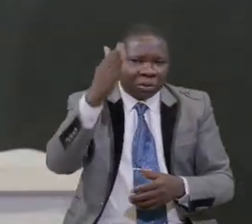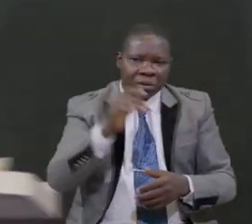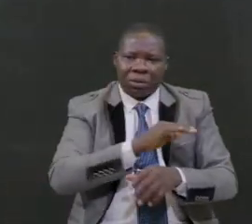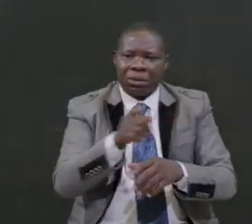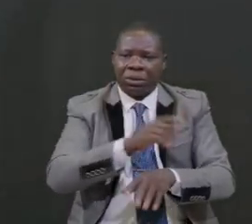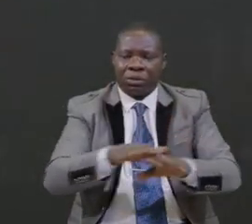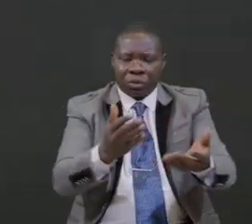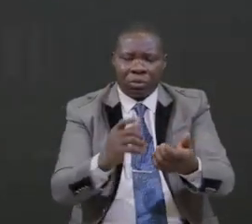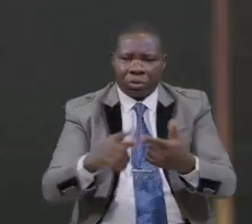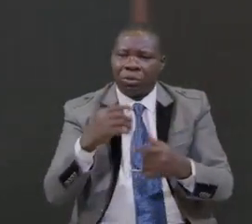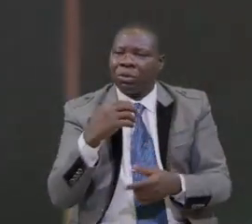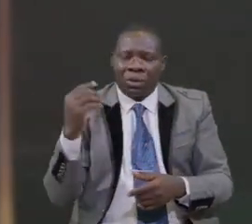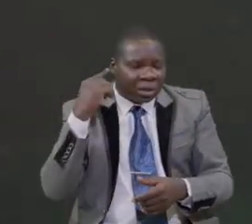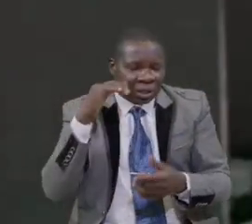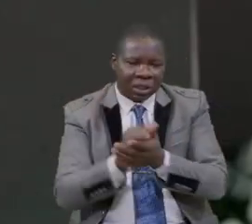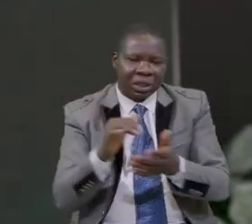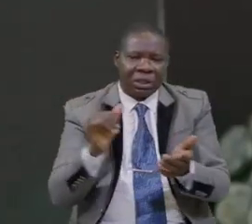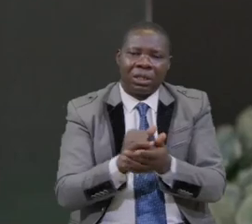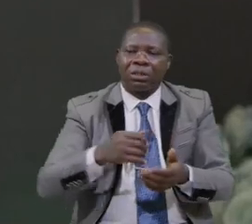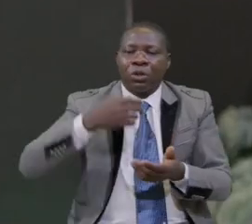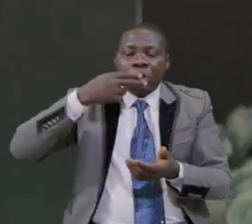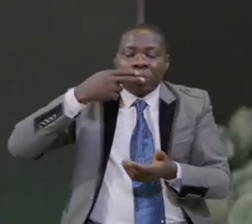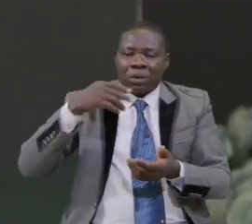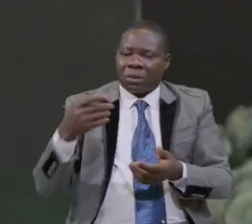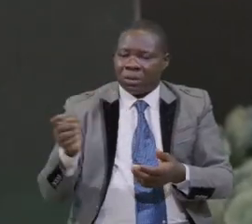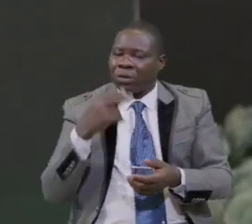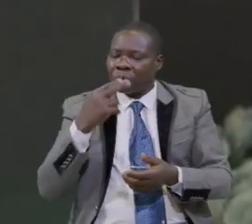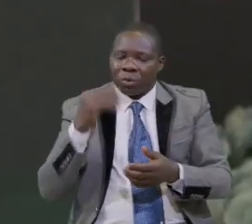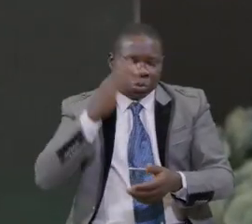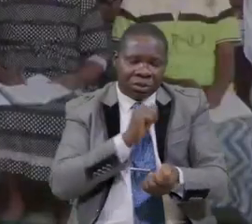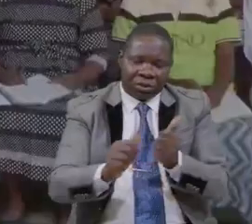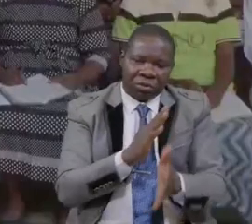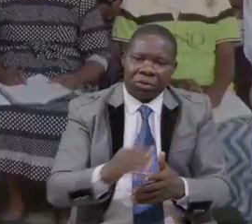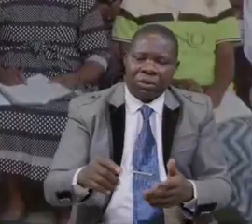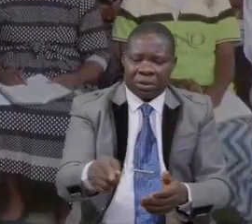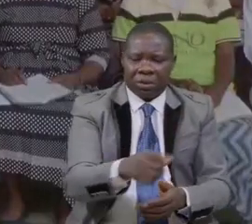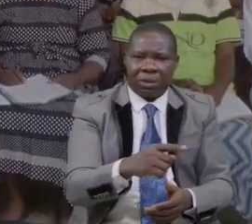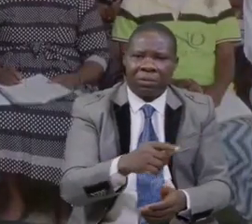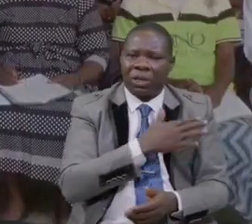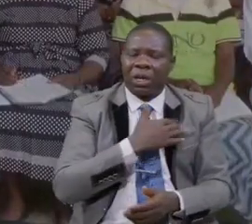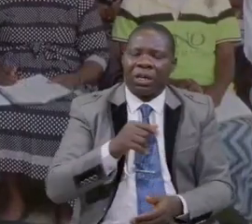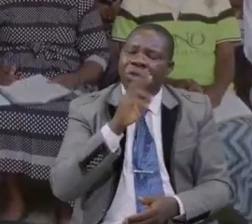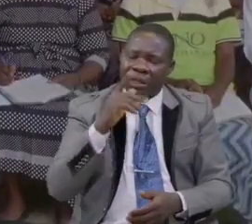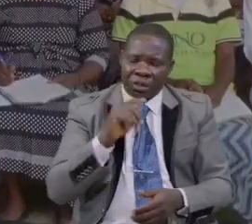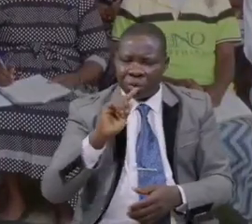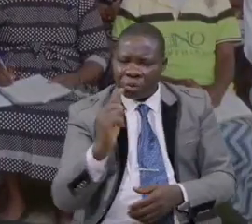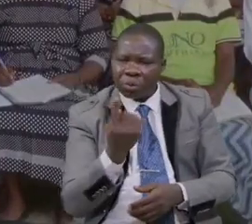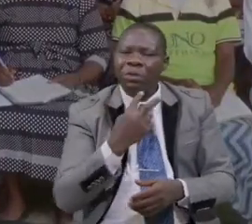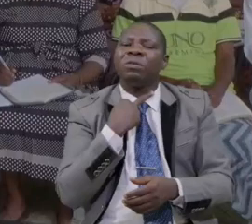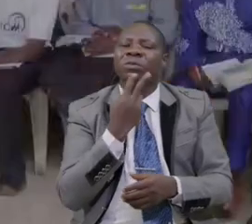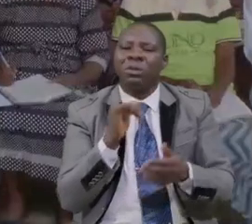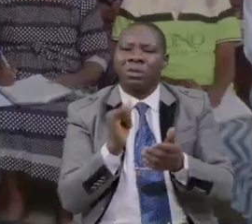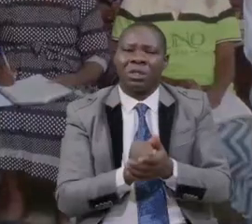que marijuana, qu'ils fument, va les détruire. Maintenant, c'est tu as la seule voix qui l'a